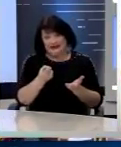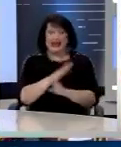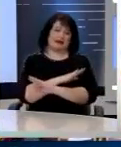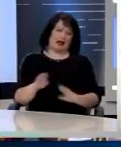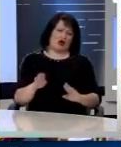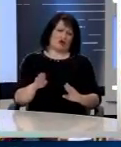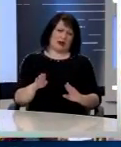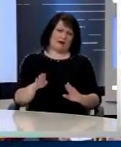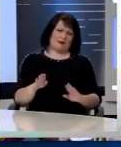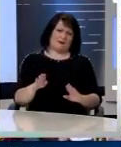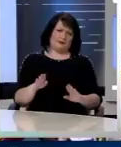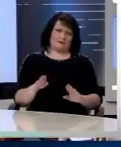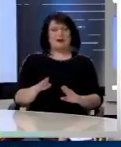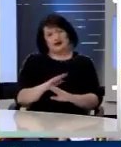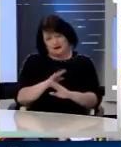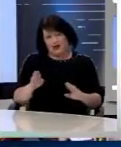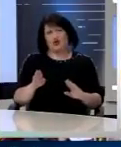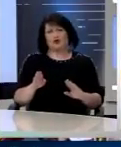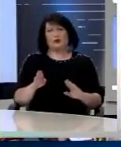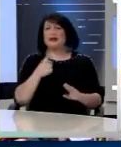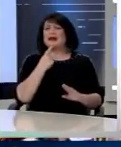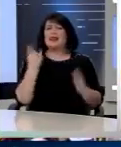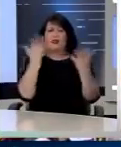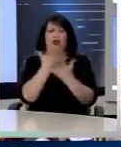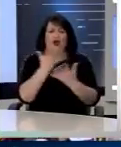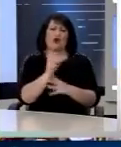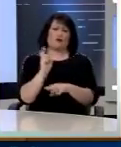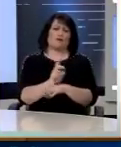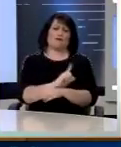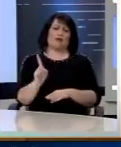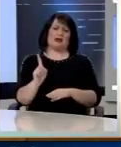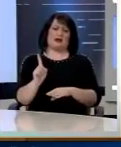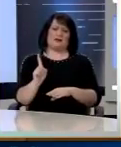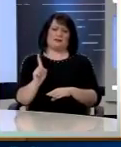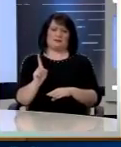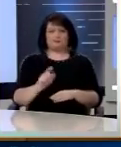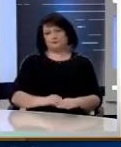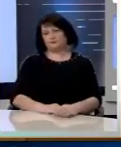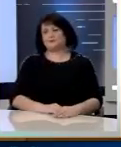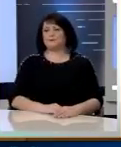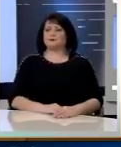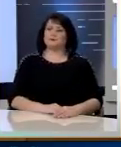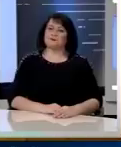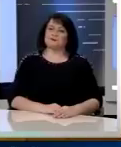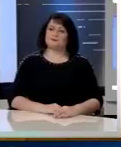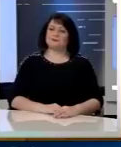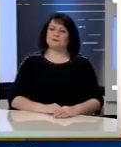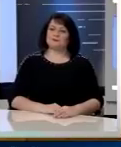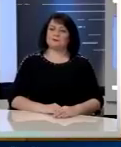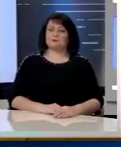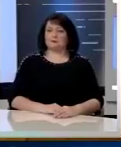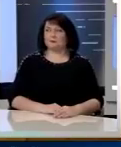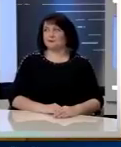τελειώνουμε. Για να μην μένουν σκιές, κυρίες και συνάδελφοι. Όσον